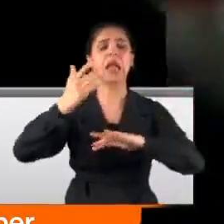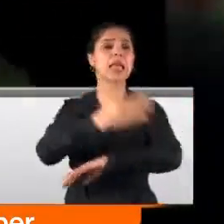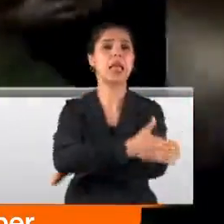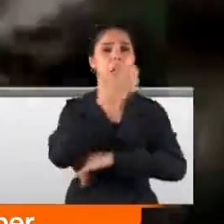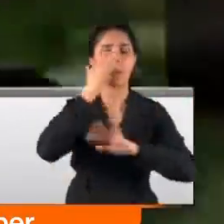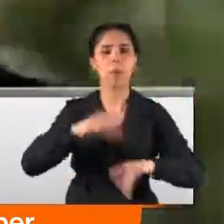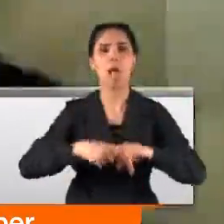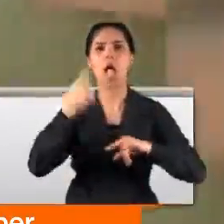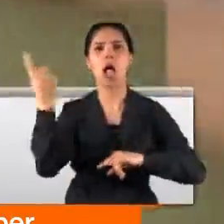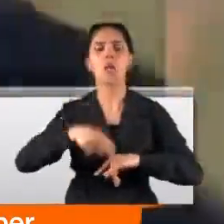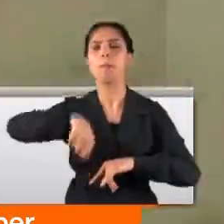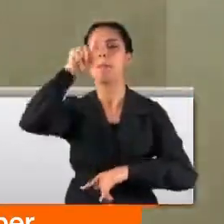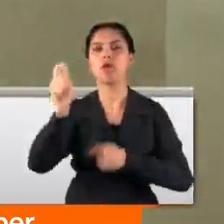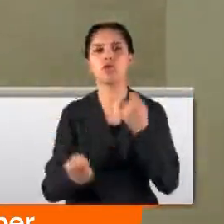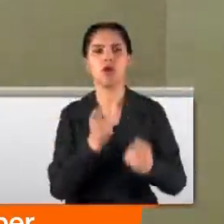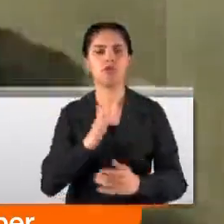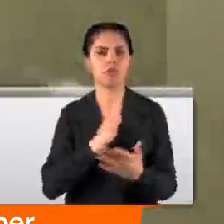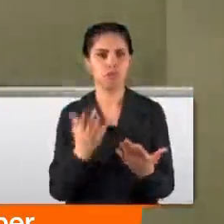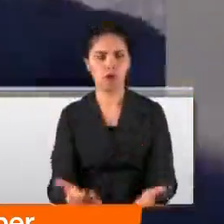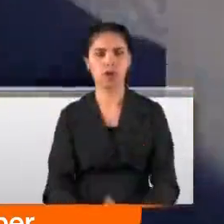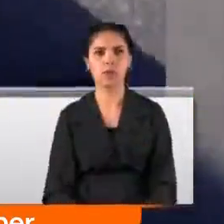boyu mesai yaptı.